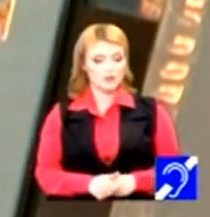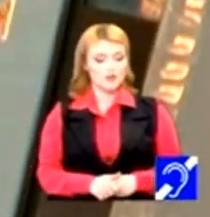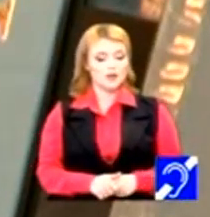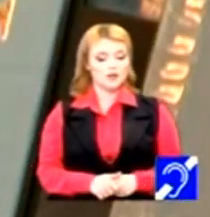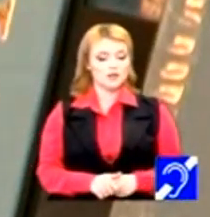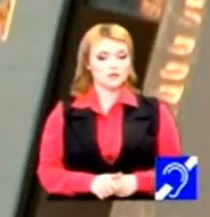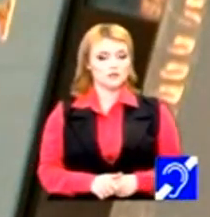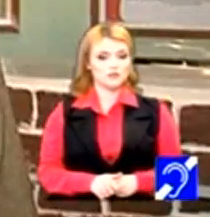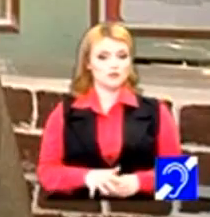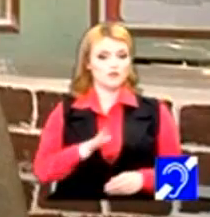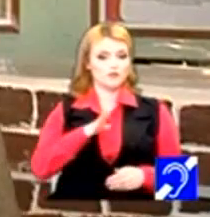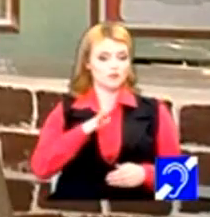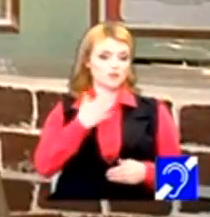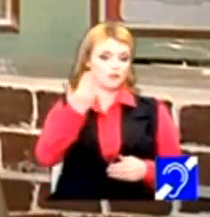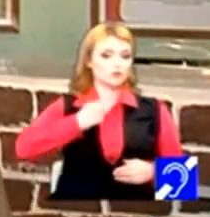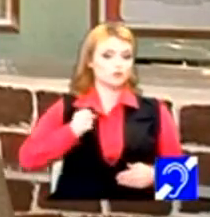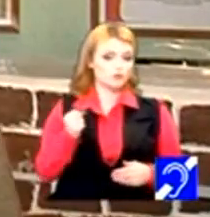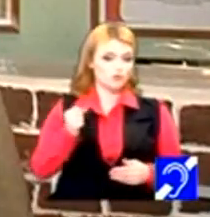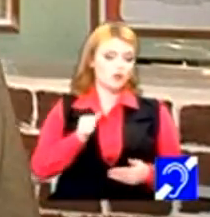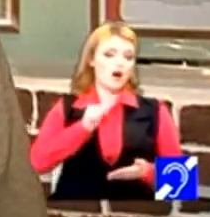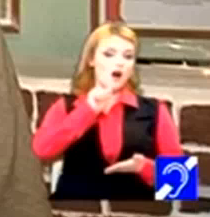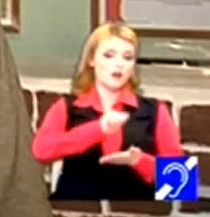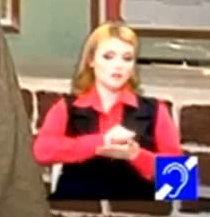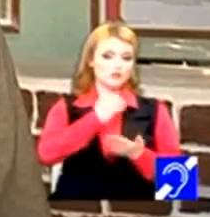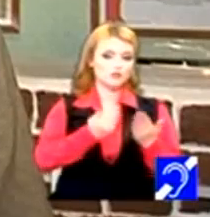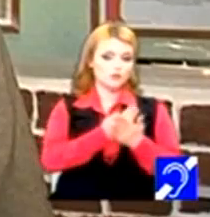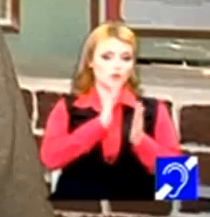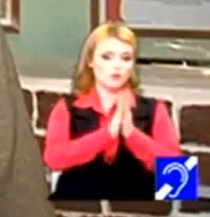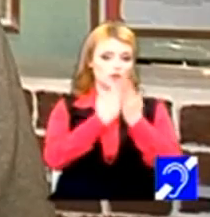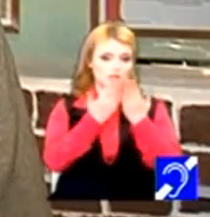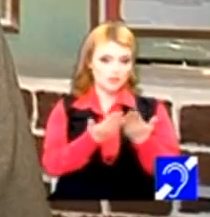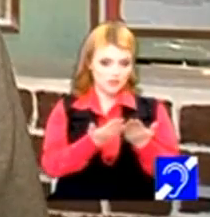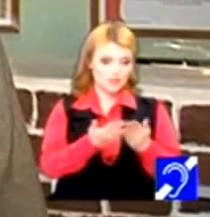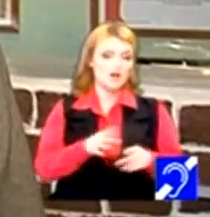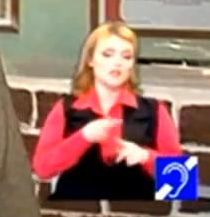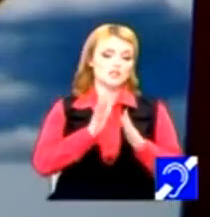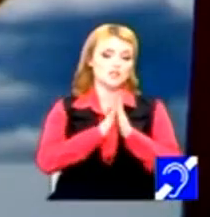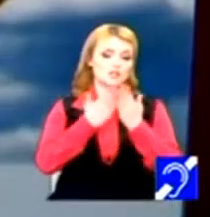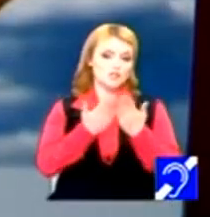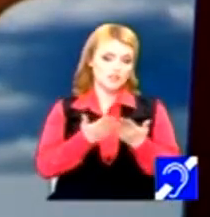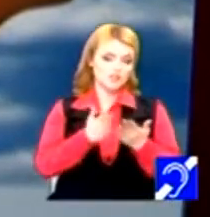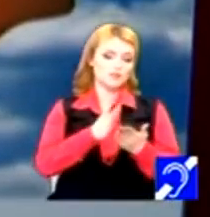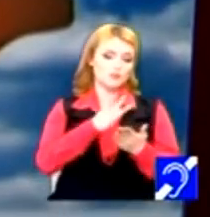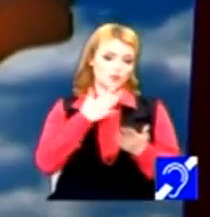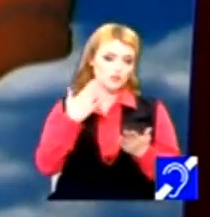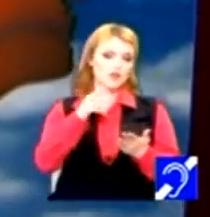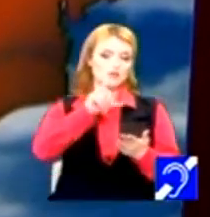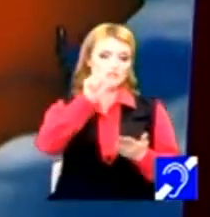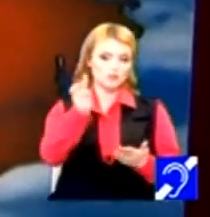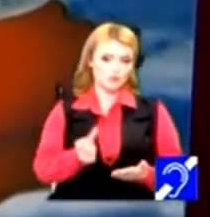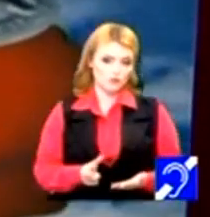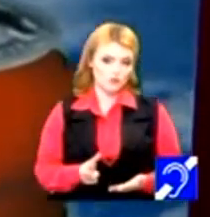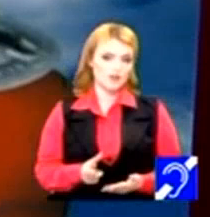o carte de poezii. În această carte sunt adunate poezii mai mult pe temă patriotică. Fragmente din acest volum au